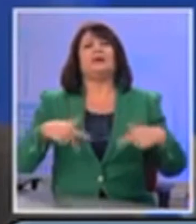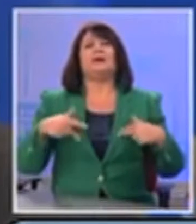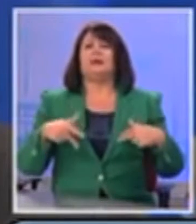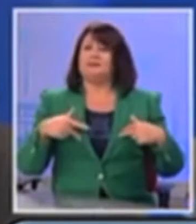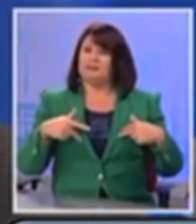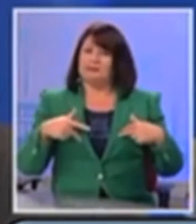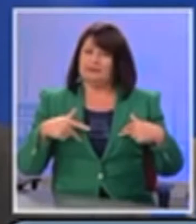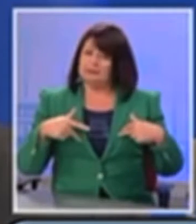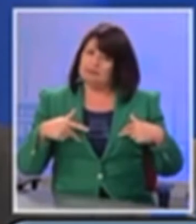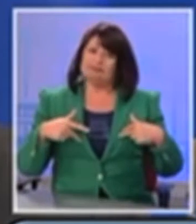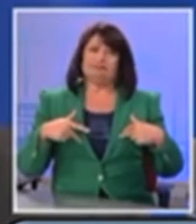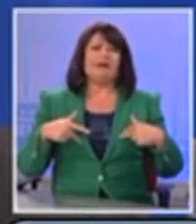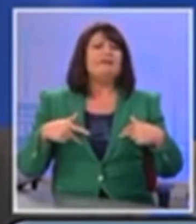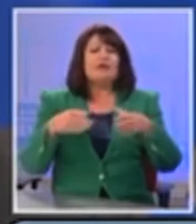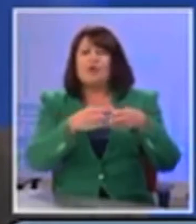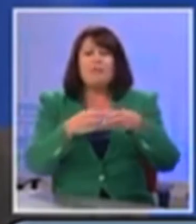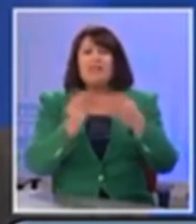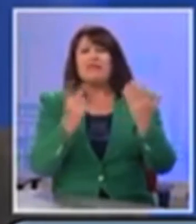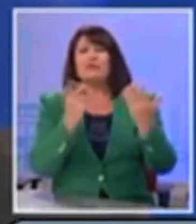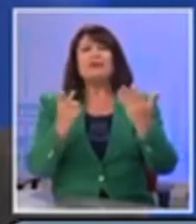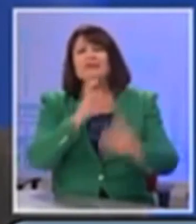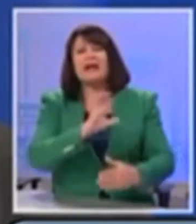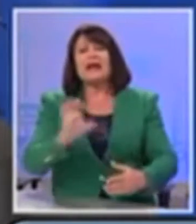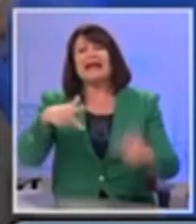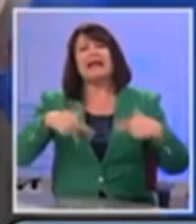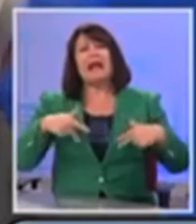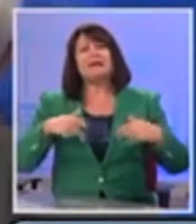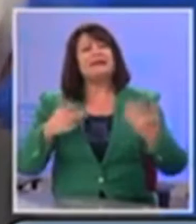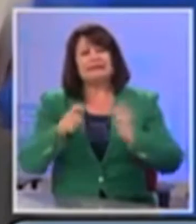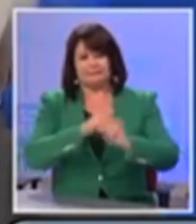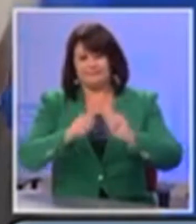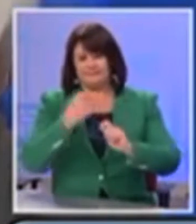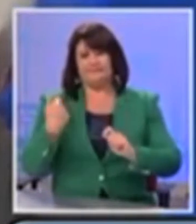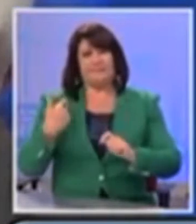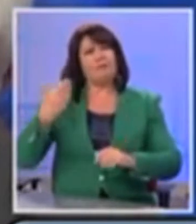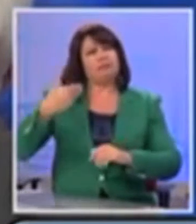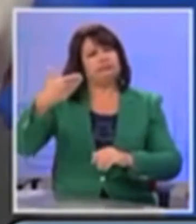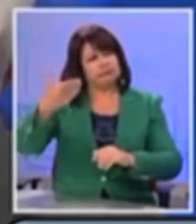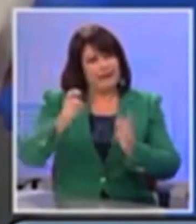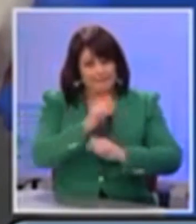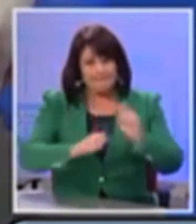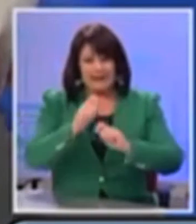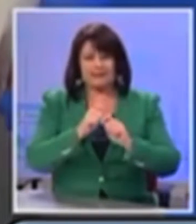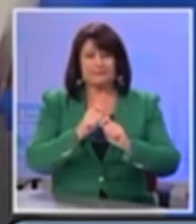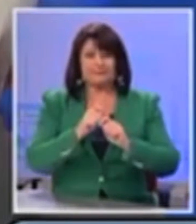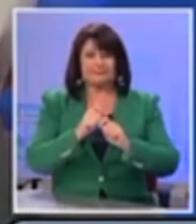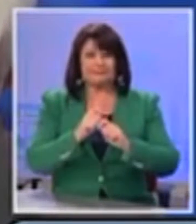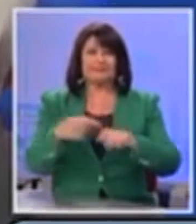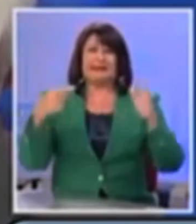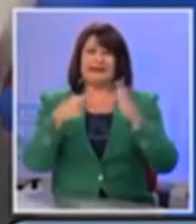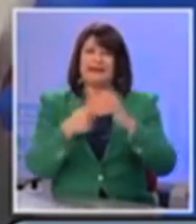un groupe constitué au cours des années 80 et qui compte maintenant en réalité 132